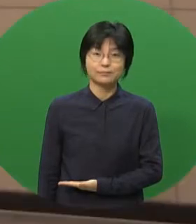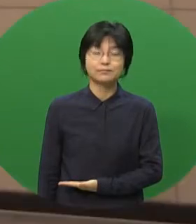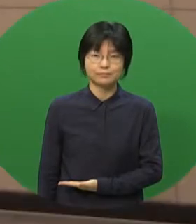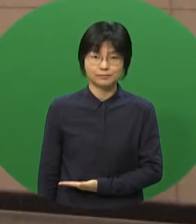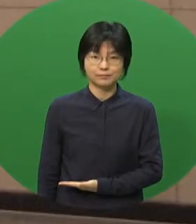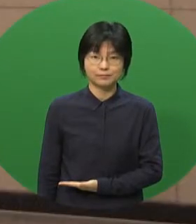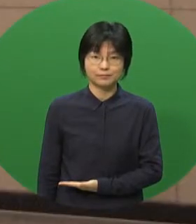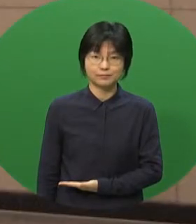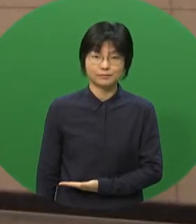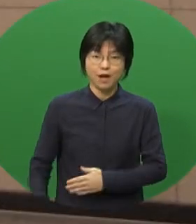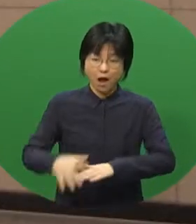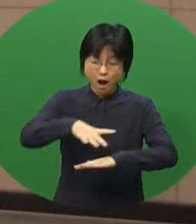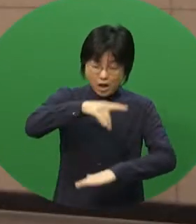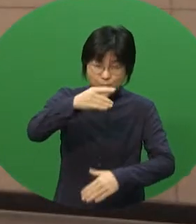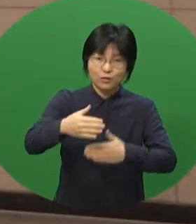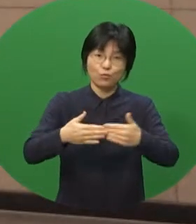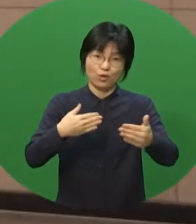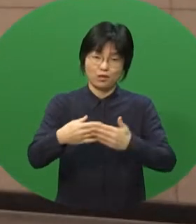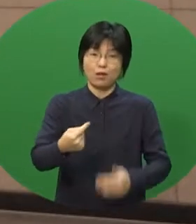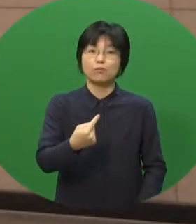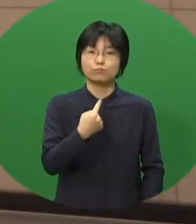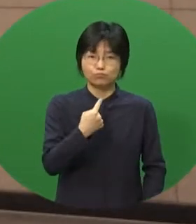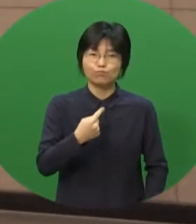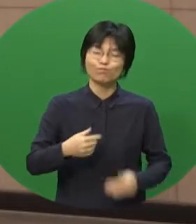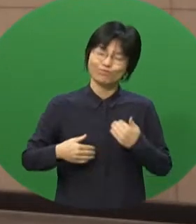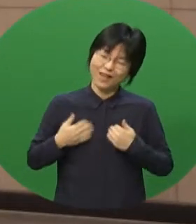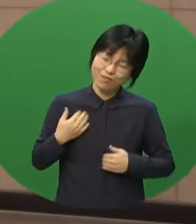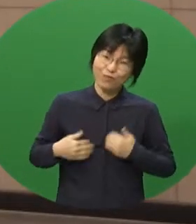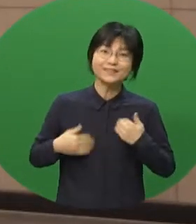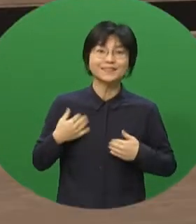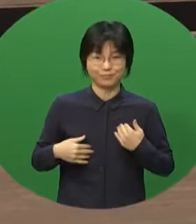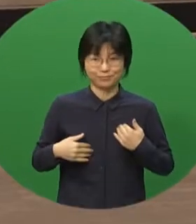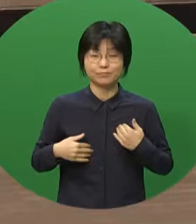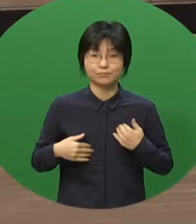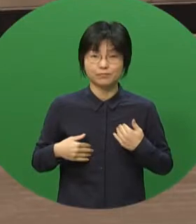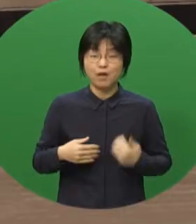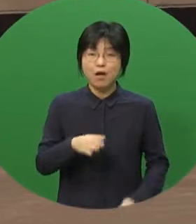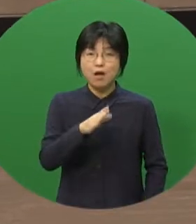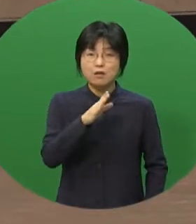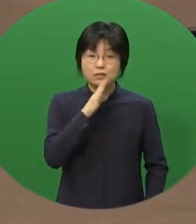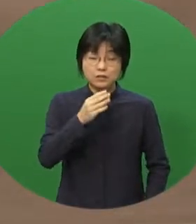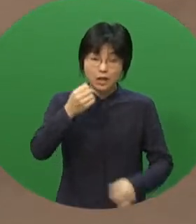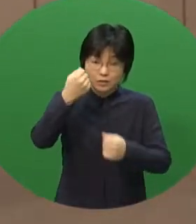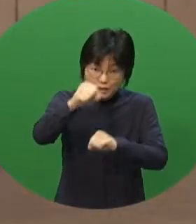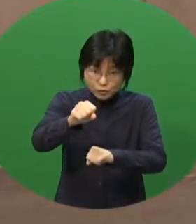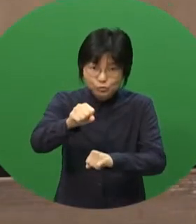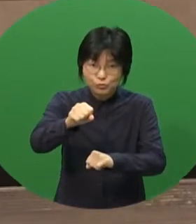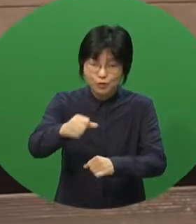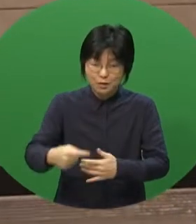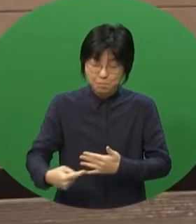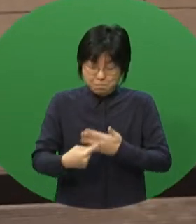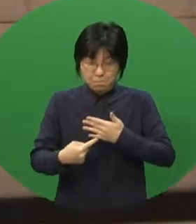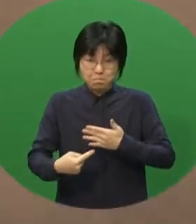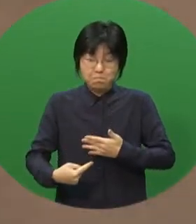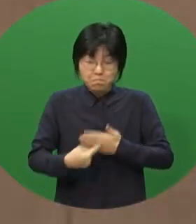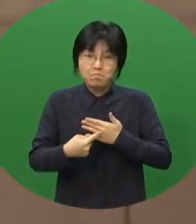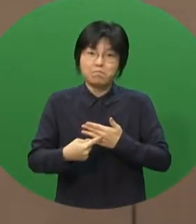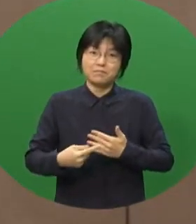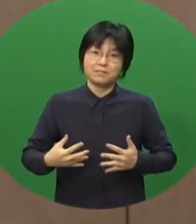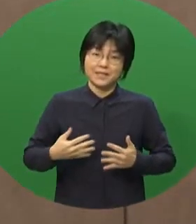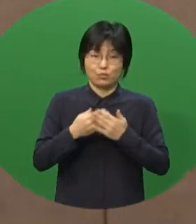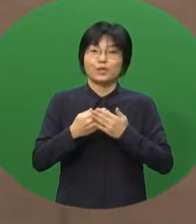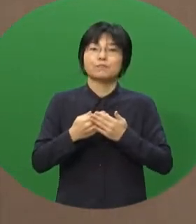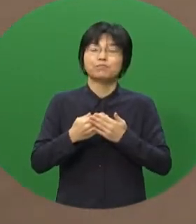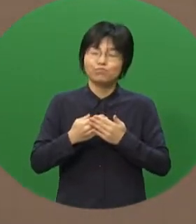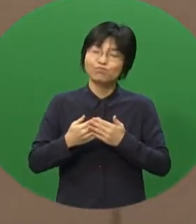やっぱ全然やったことないのをやるのは楽しいし、見てる側と違くって、実際にこう演じてみたりとか劇作ってみる側だったら